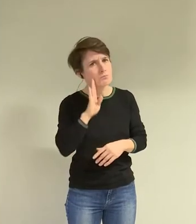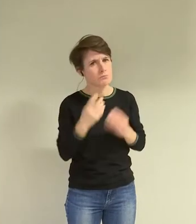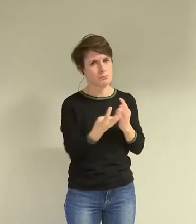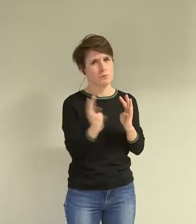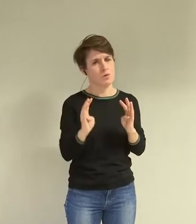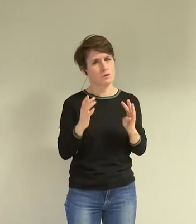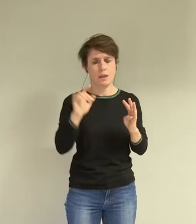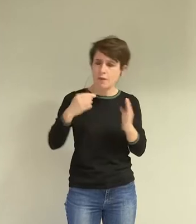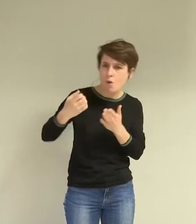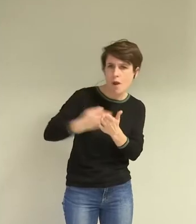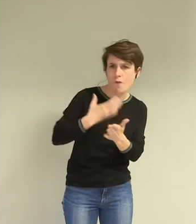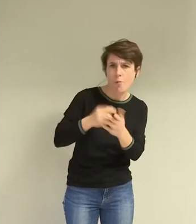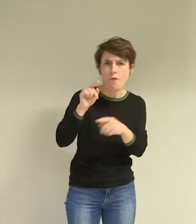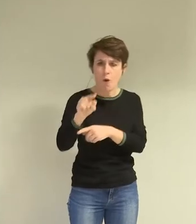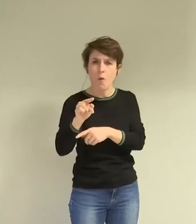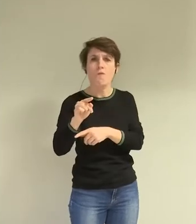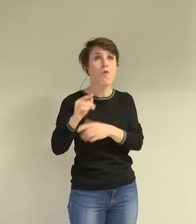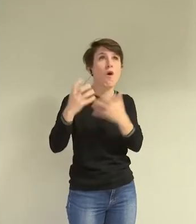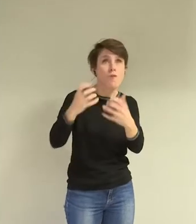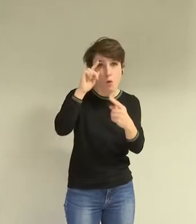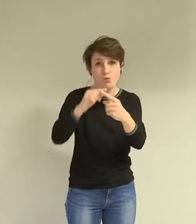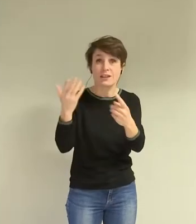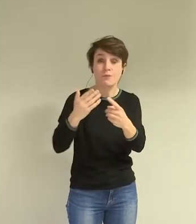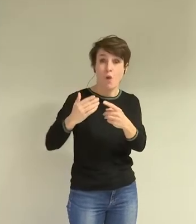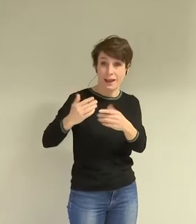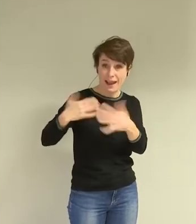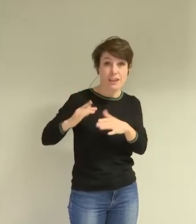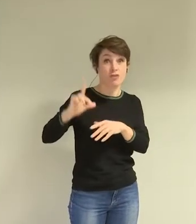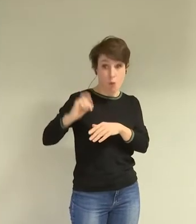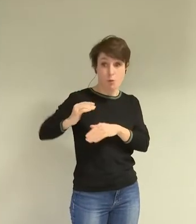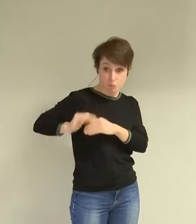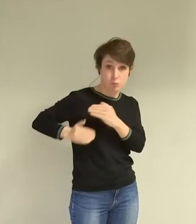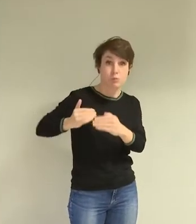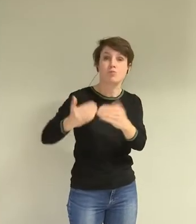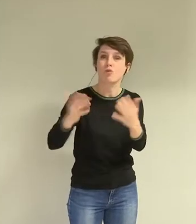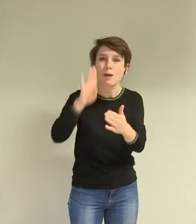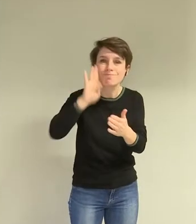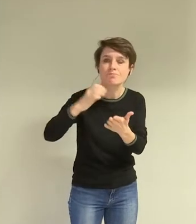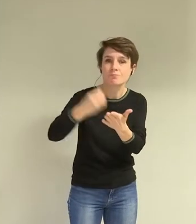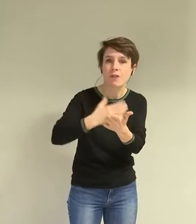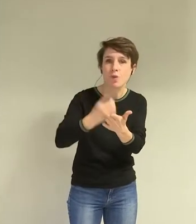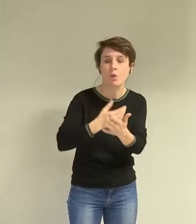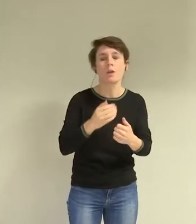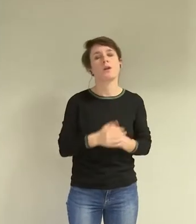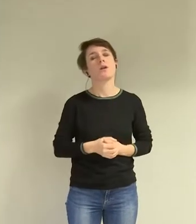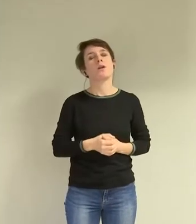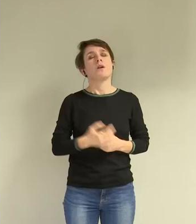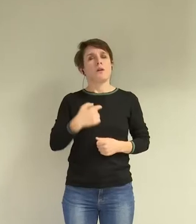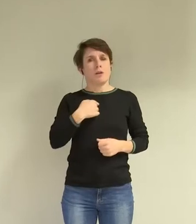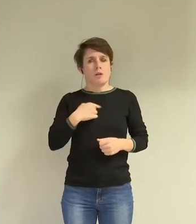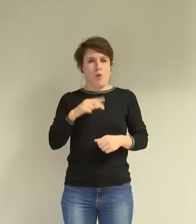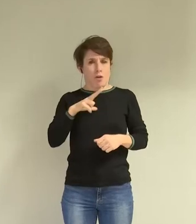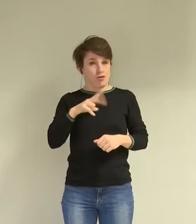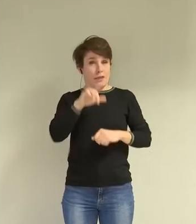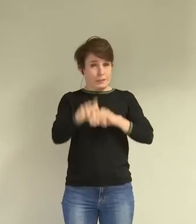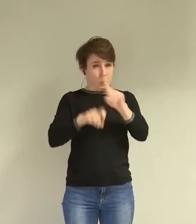tenu informé de vos intentions et des actions qui auraient été déjà engagée en la matière j'aurai donc cinq séries de questions précises simple